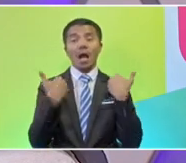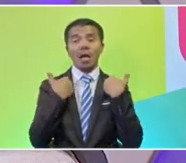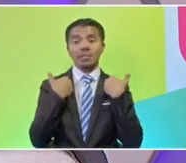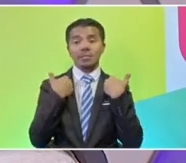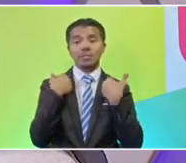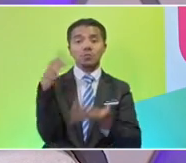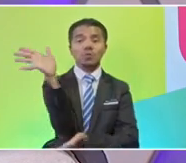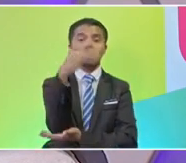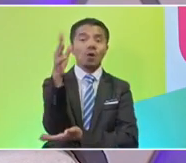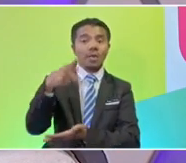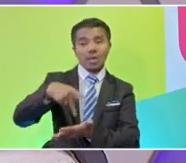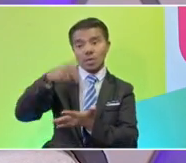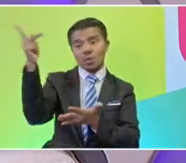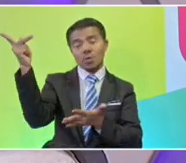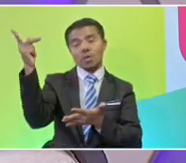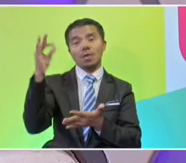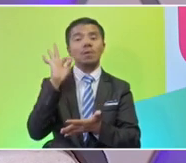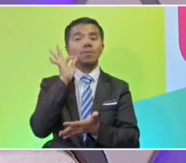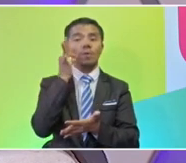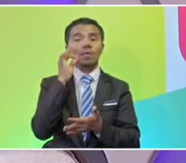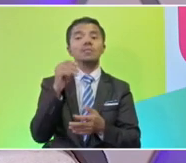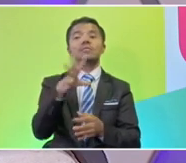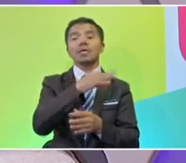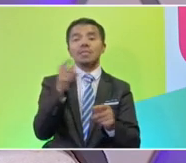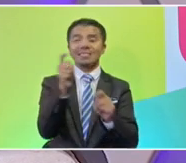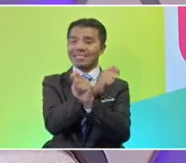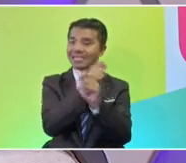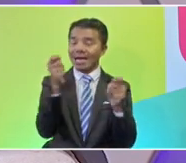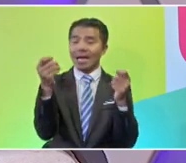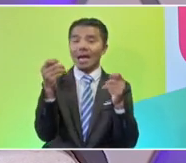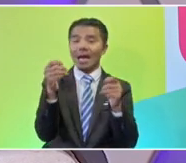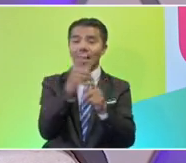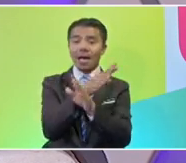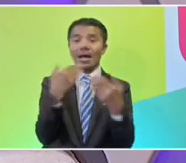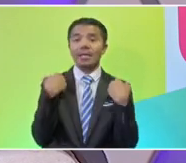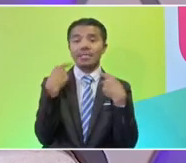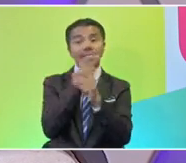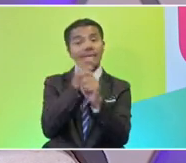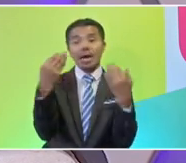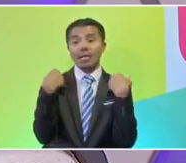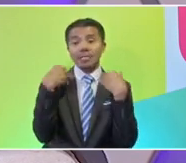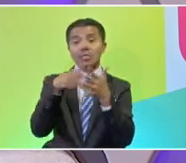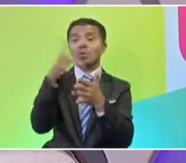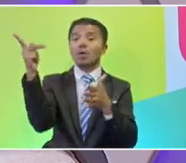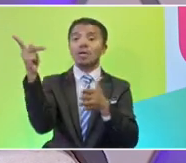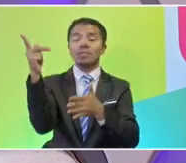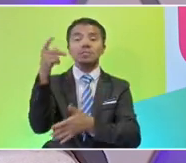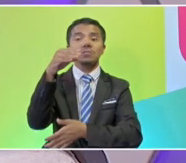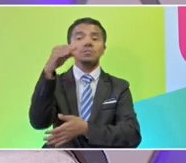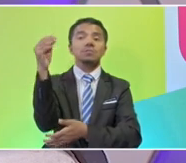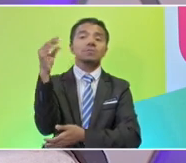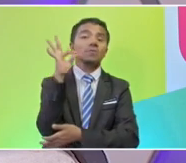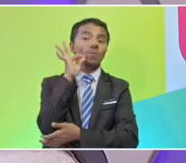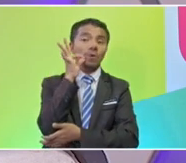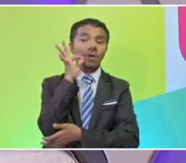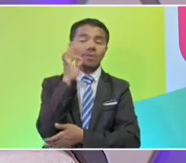mengeluarkan dan menghasilkan buah yang dalam bentuk sayuran macam tomato tapi untuk